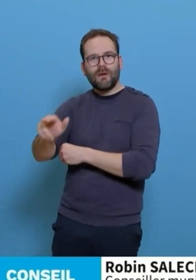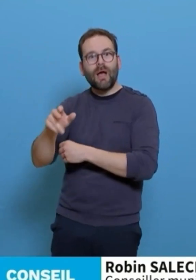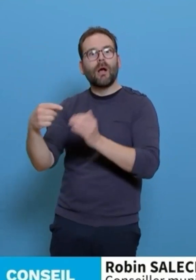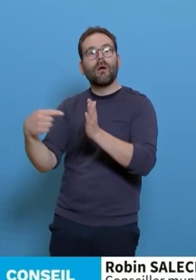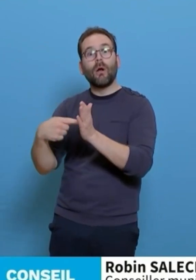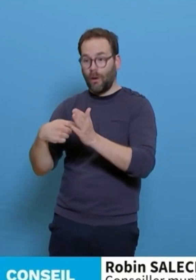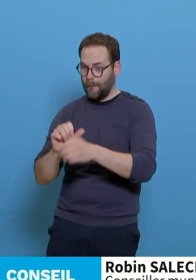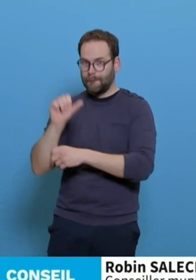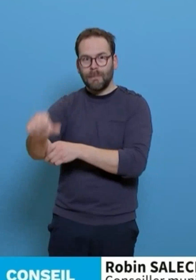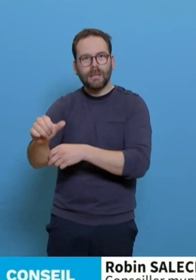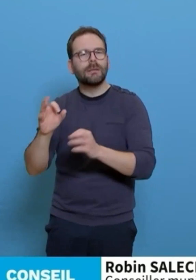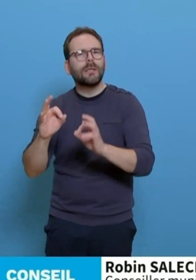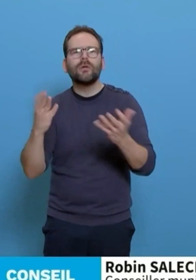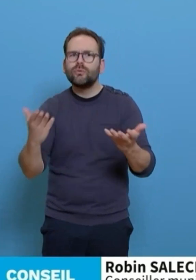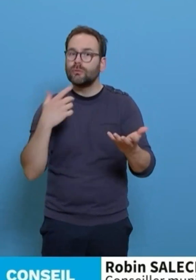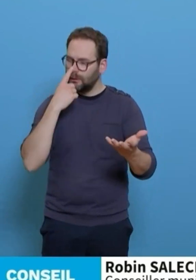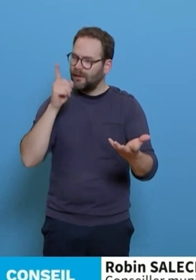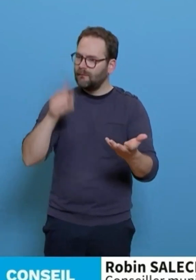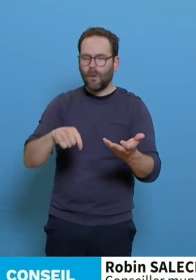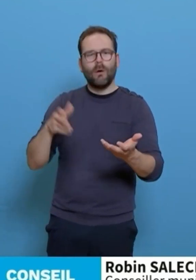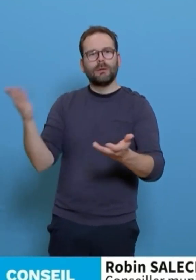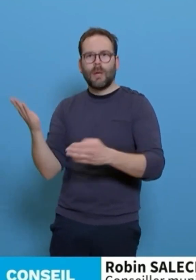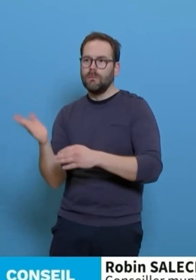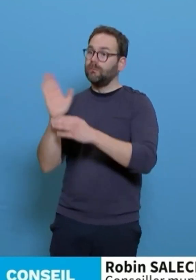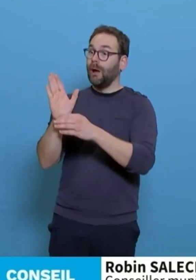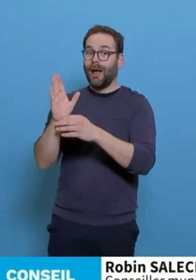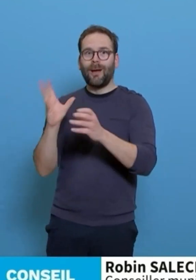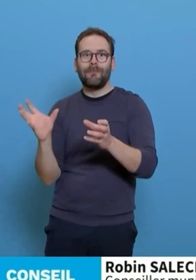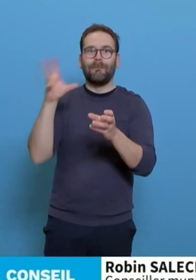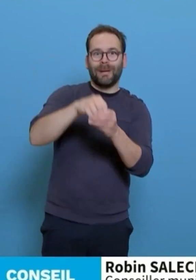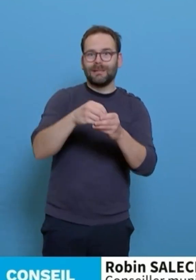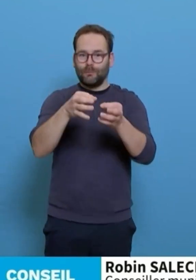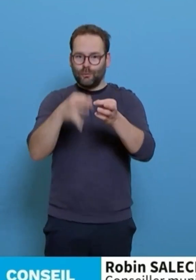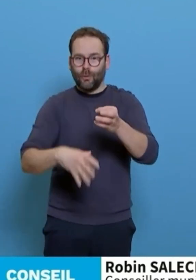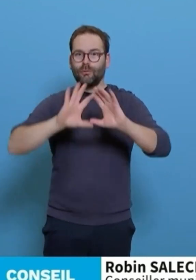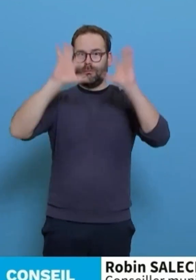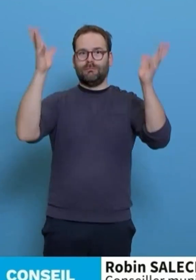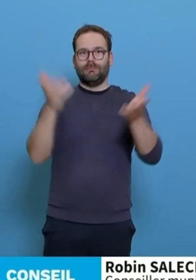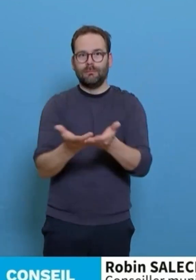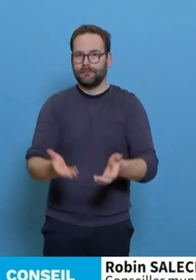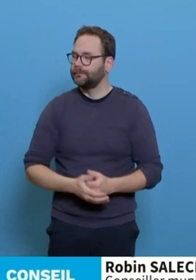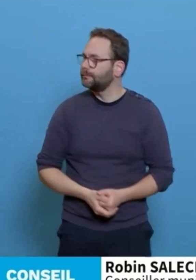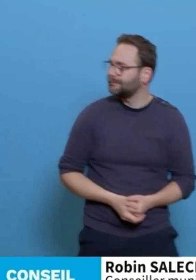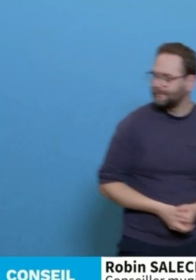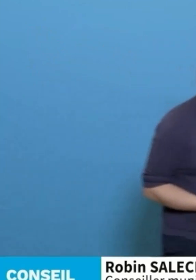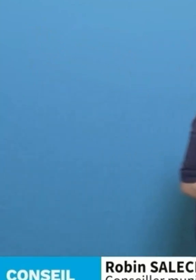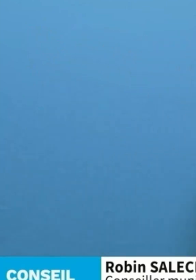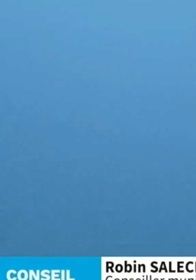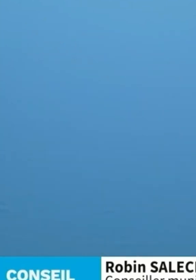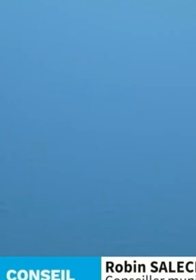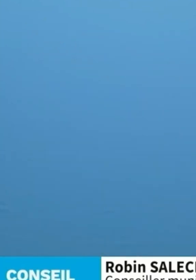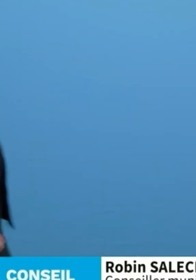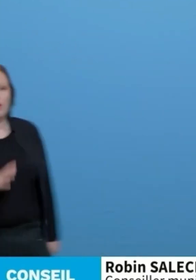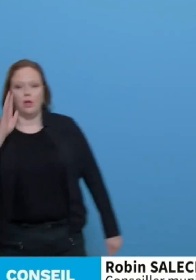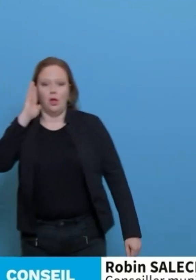partir de mardi et justement doit être une de ces briques d'une réponse globale. Et je tenais ici à revenir